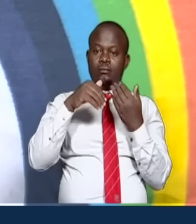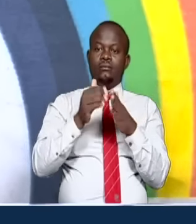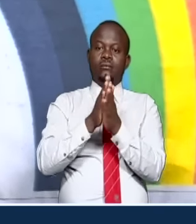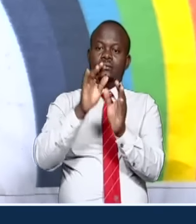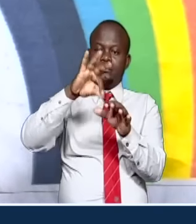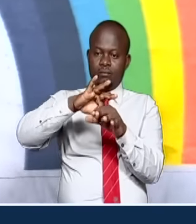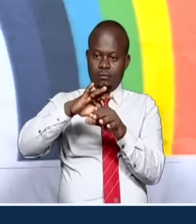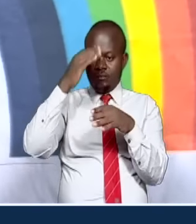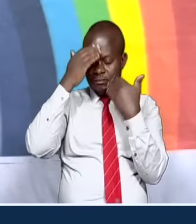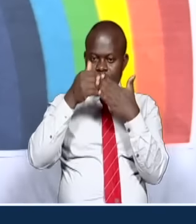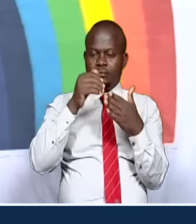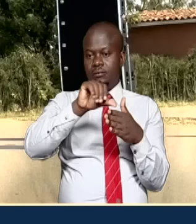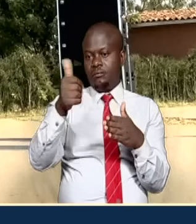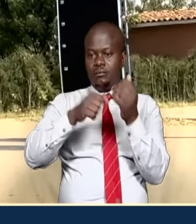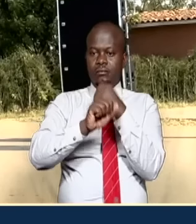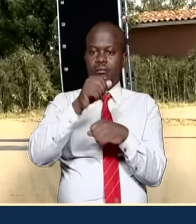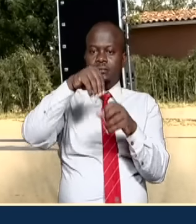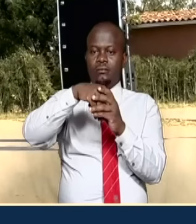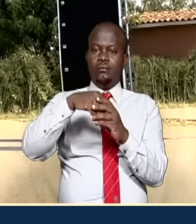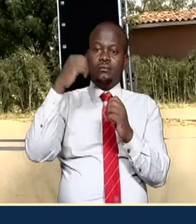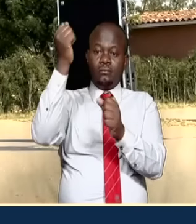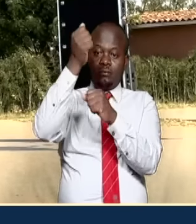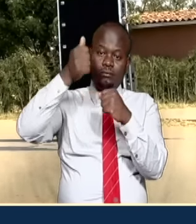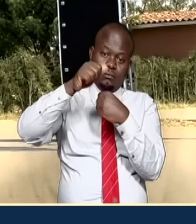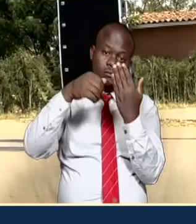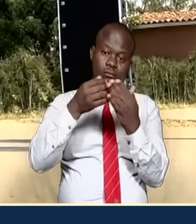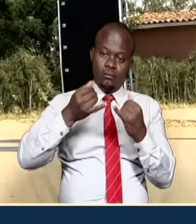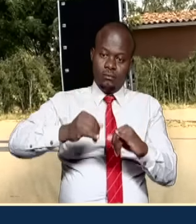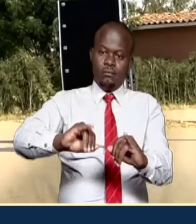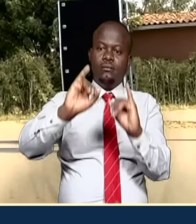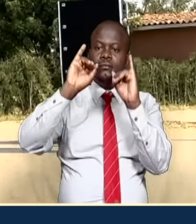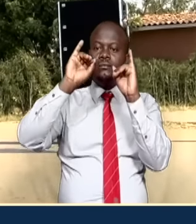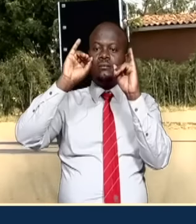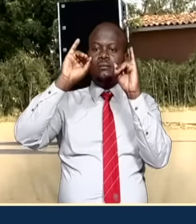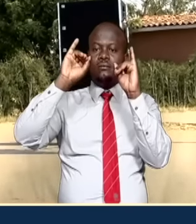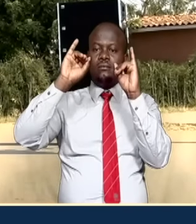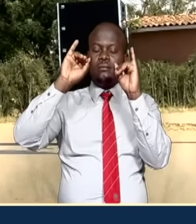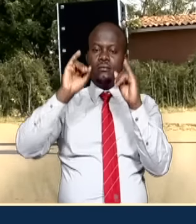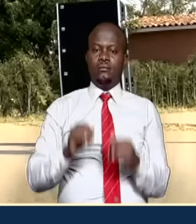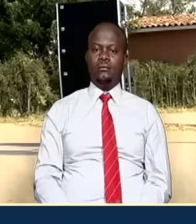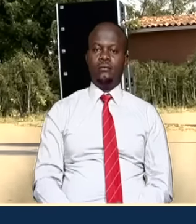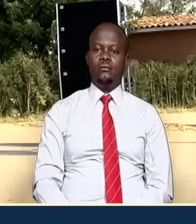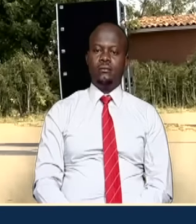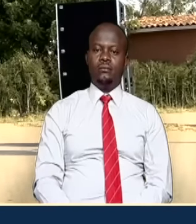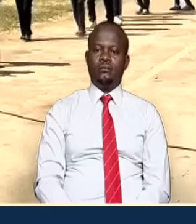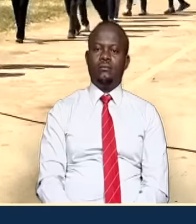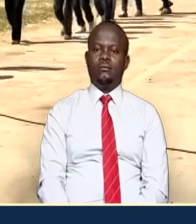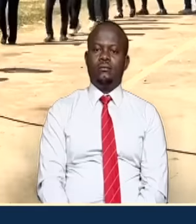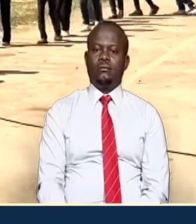kuzabahundagaza amajwi kugira ngo n'ibindi bikubiye mu migabo n'imigambi yaryo bizashyirwe mu bikorwa. Muzadutore tuzakomeza